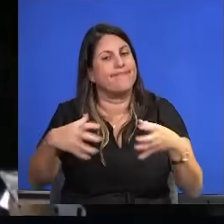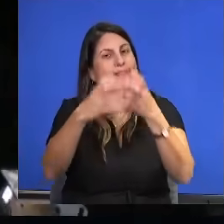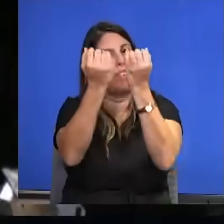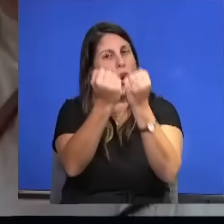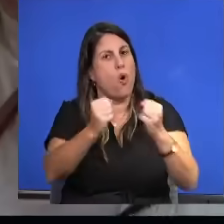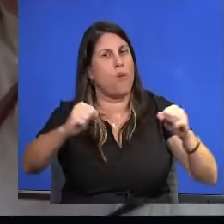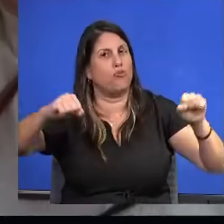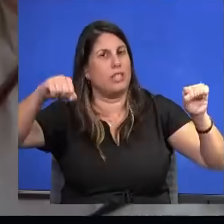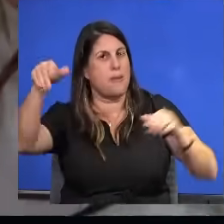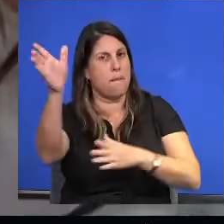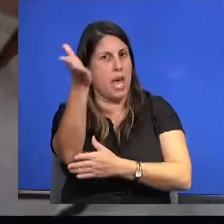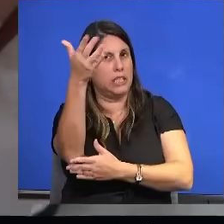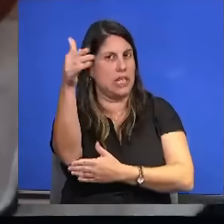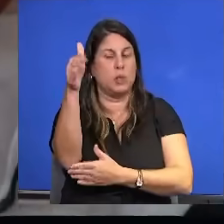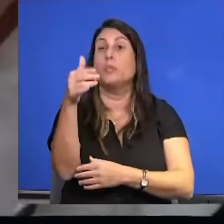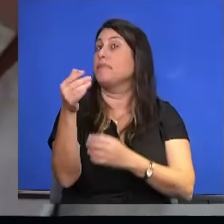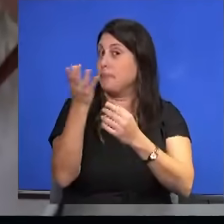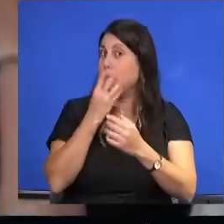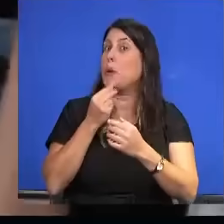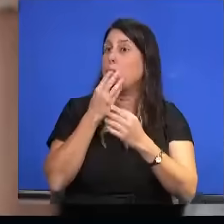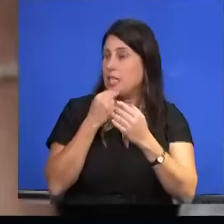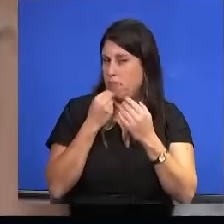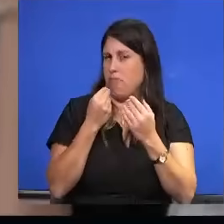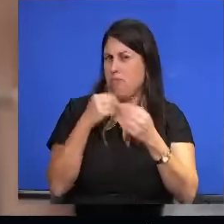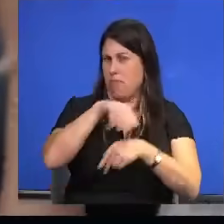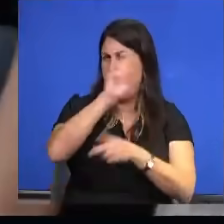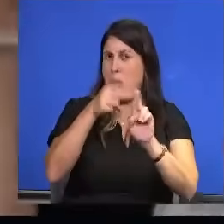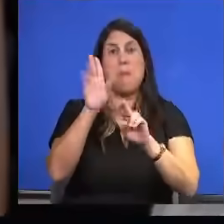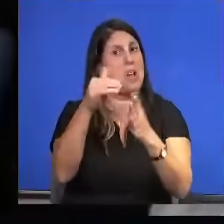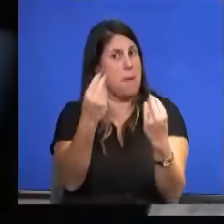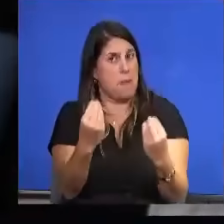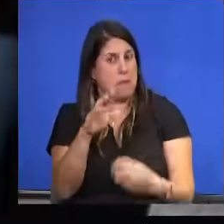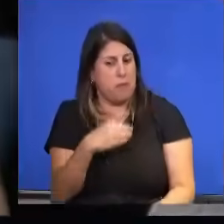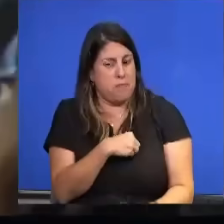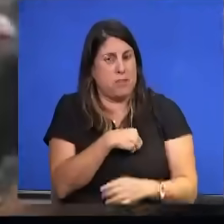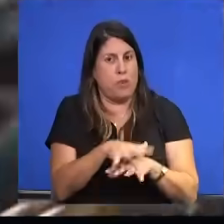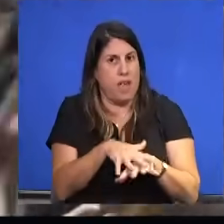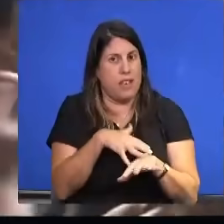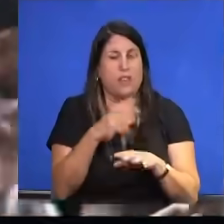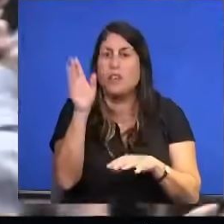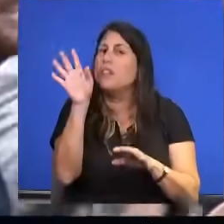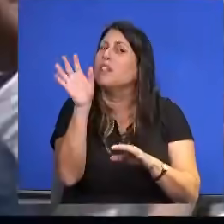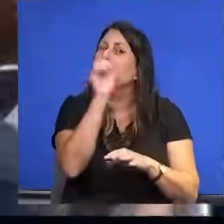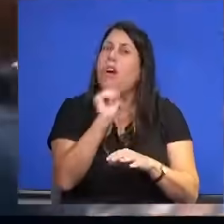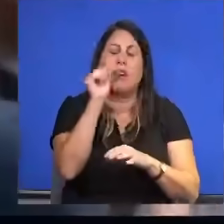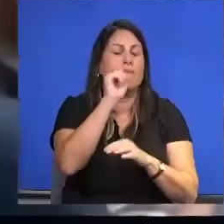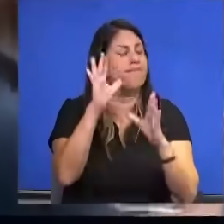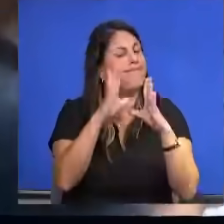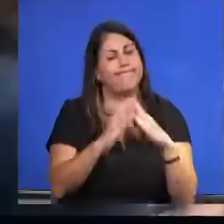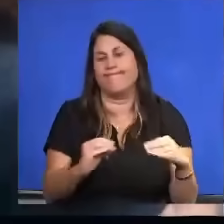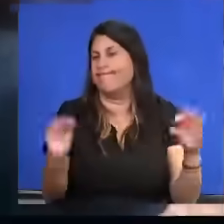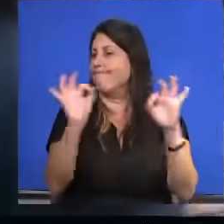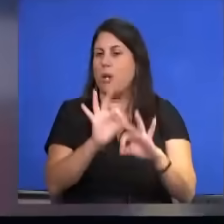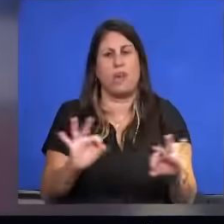יהודי העולם ורבים רבים בעלי מצפון ורגש שרים שלא עבדה תקוותנו, והיא לא עבדה.